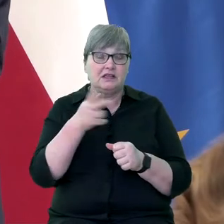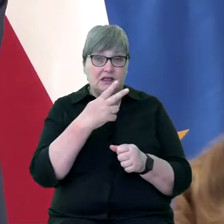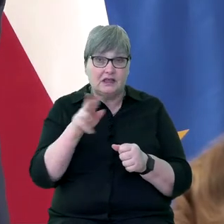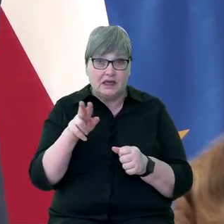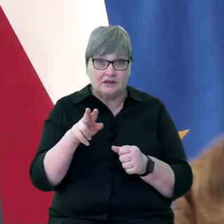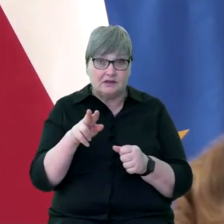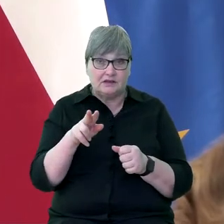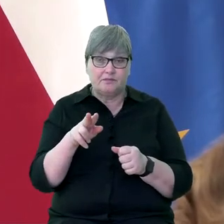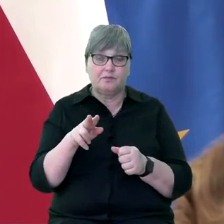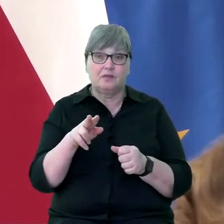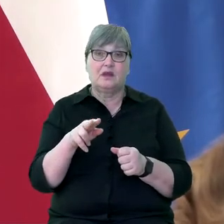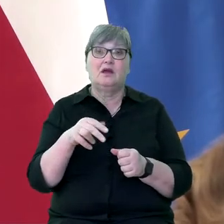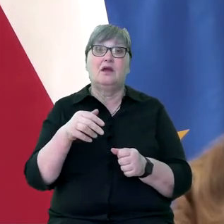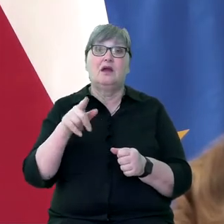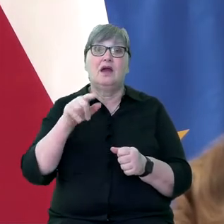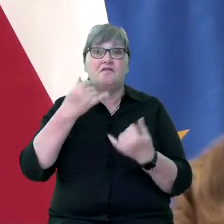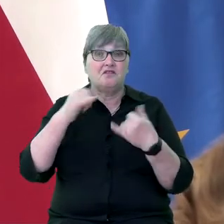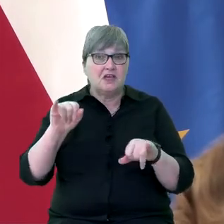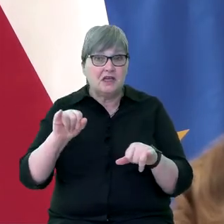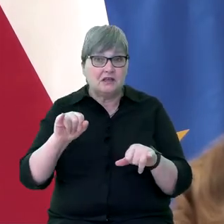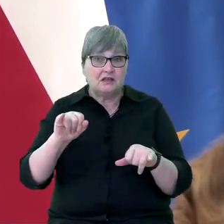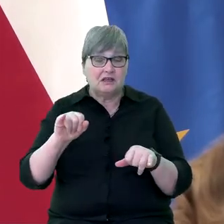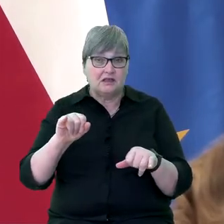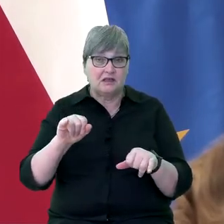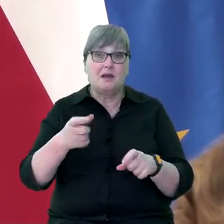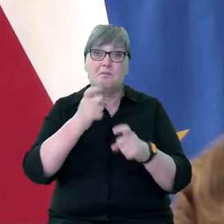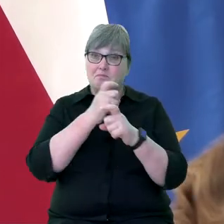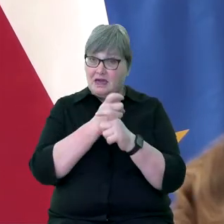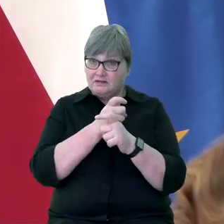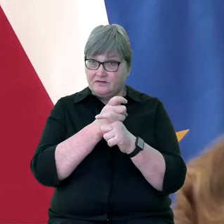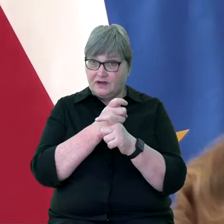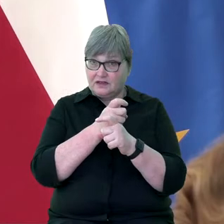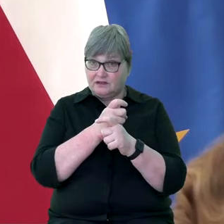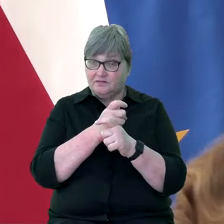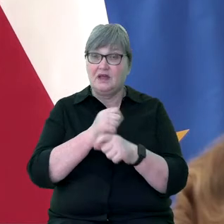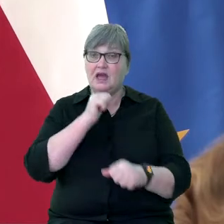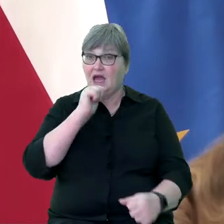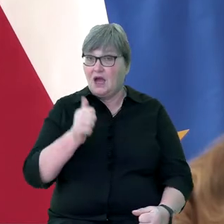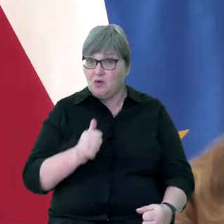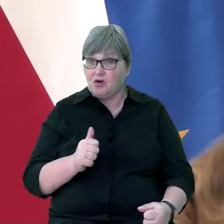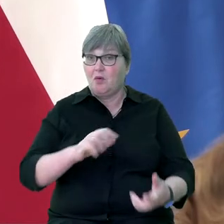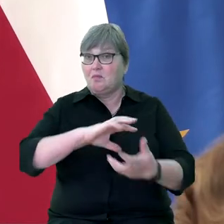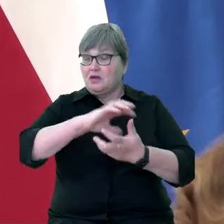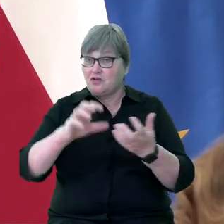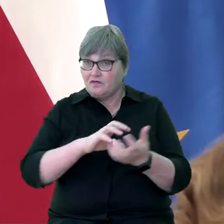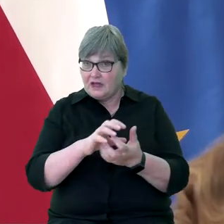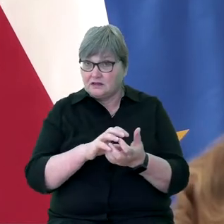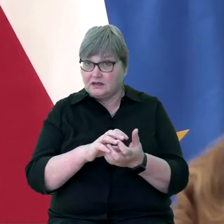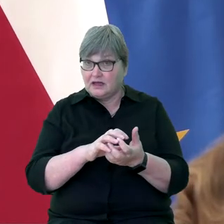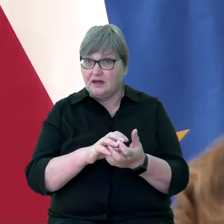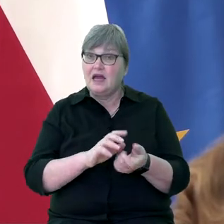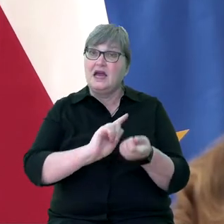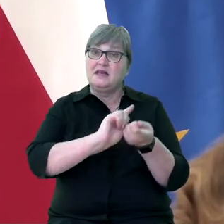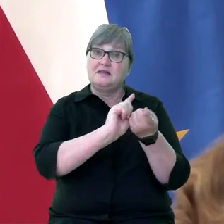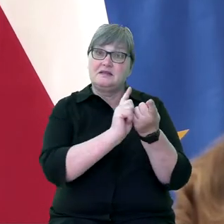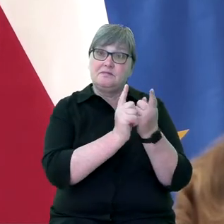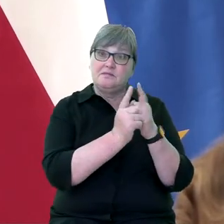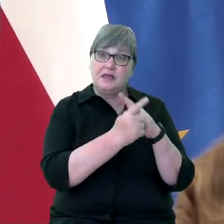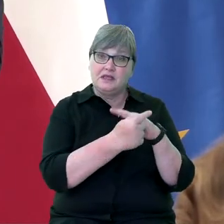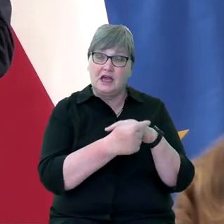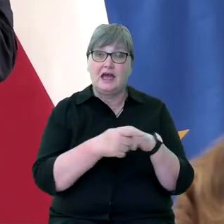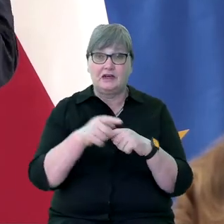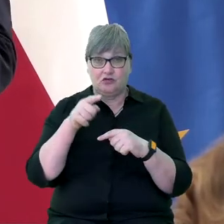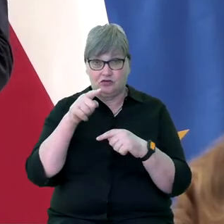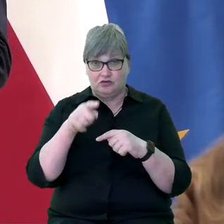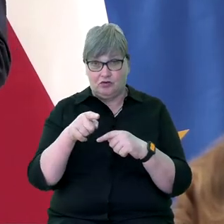w innych cywilizowanych państwach Europy i świata zmieniano ten paradygmat,